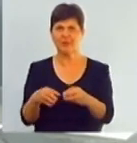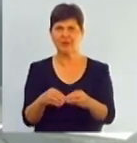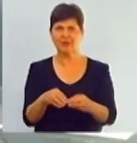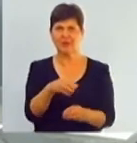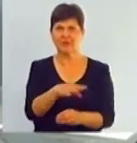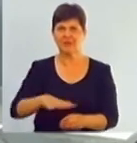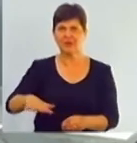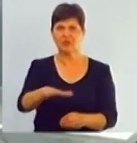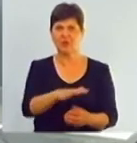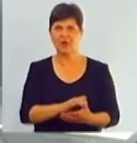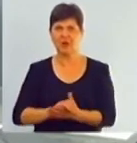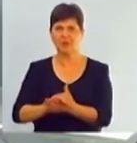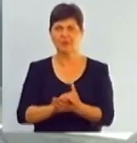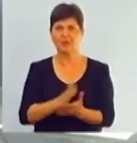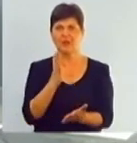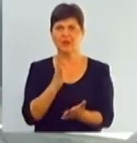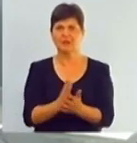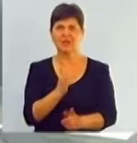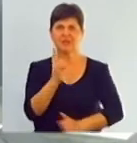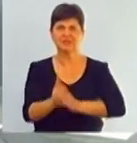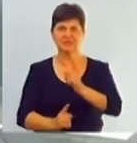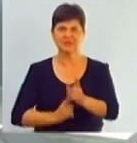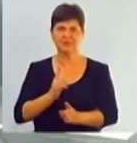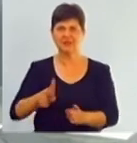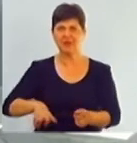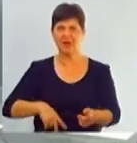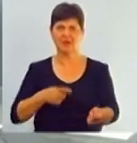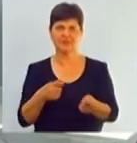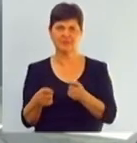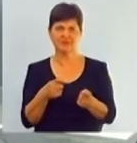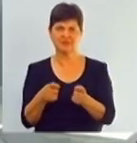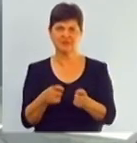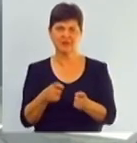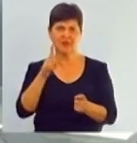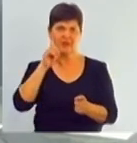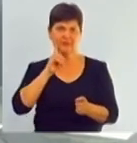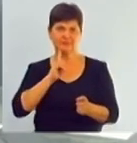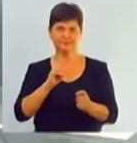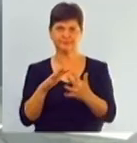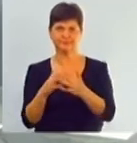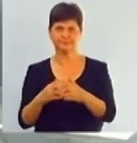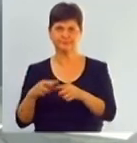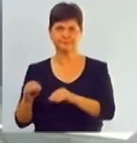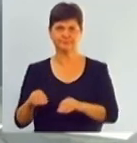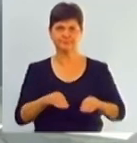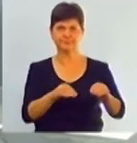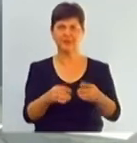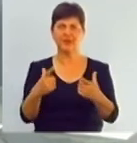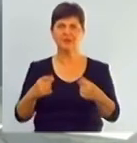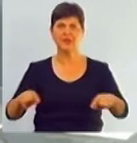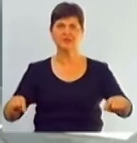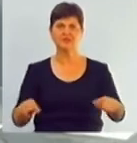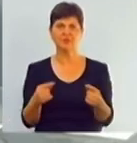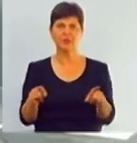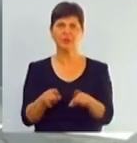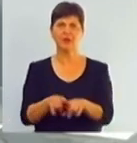йдуть певні зміни в адміністративних устроях населених пунктів. Скажіть, де вже створено такі